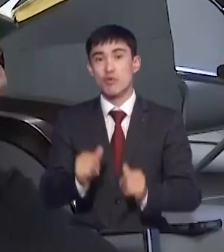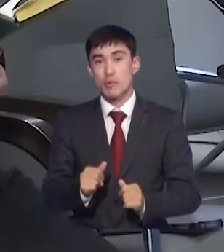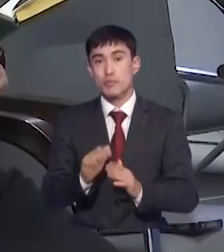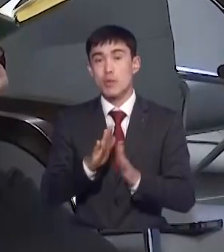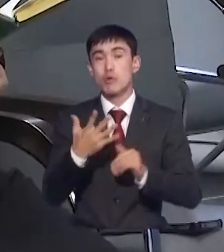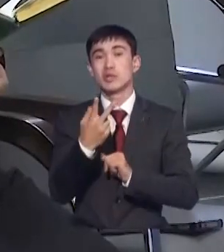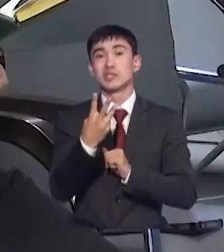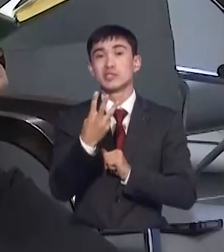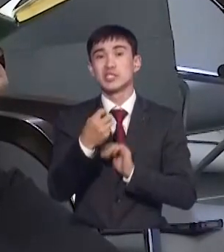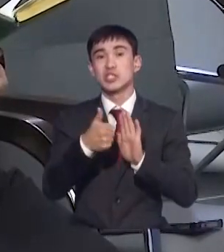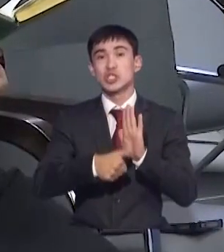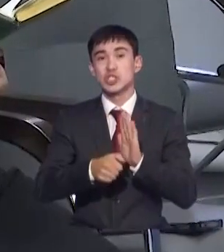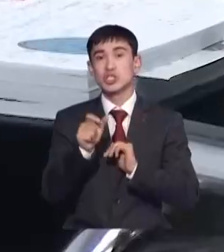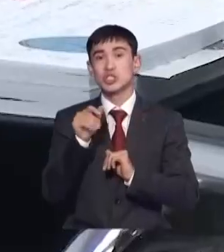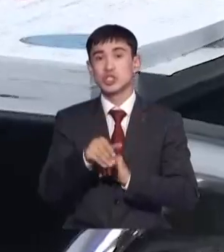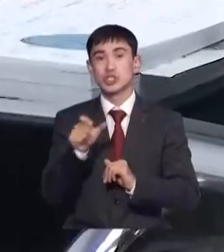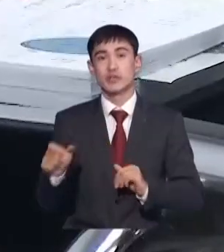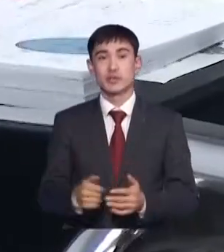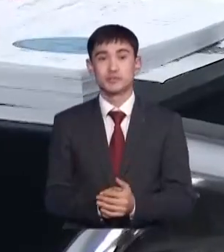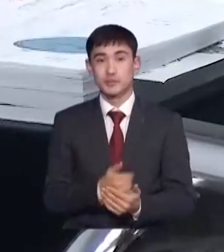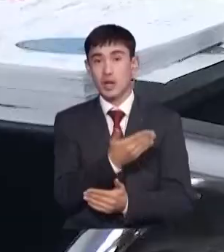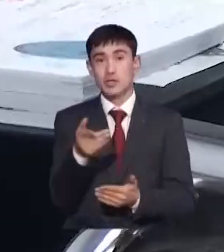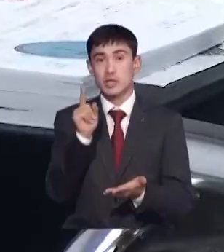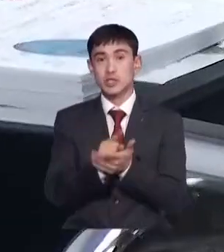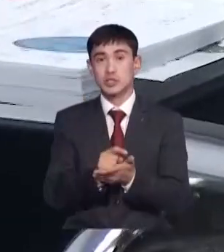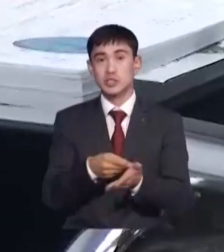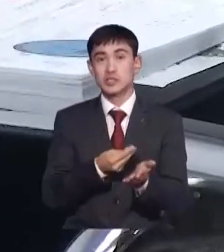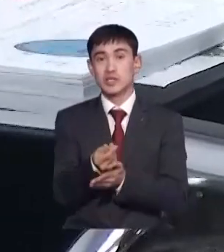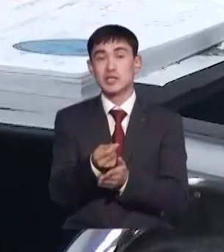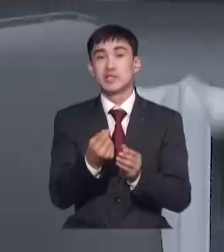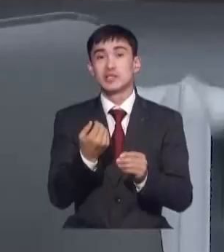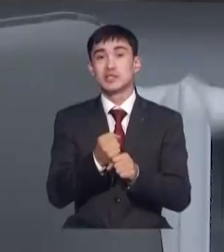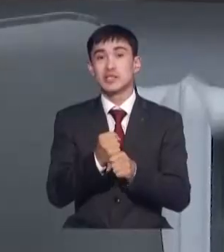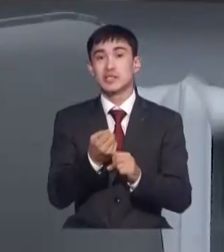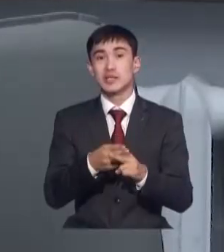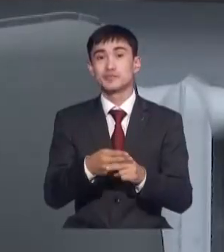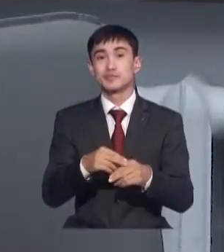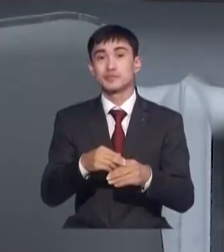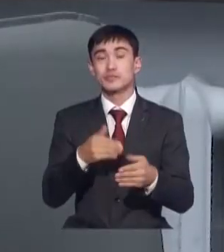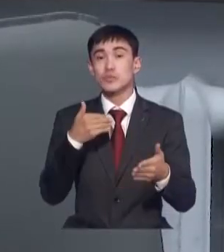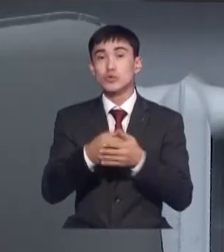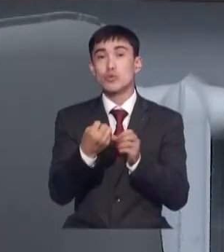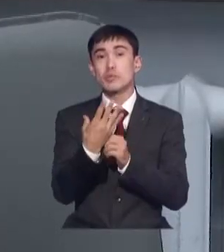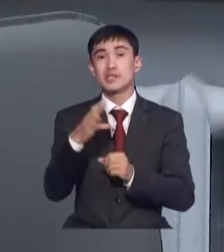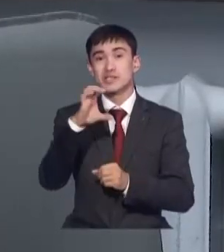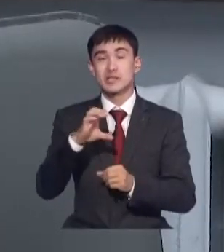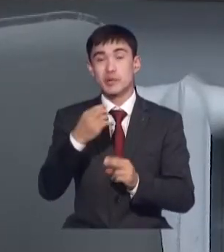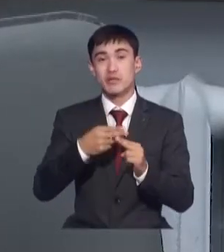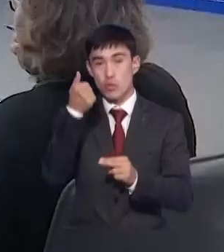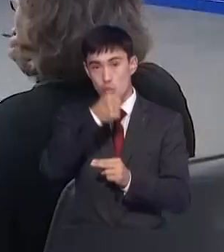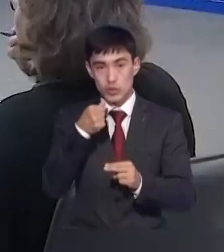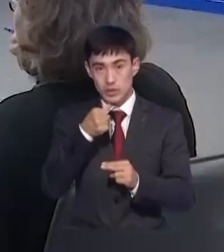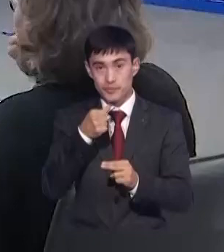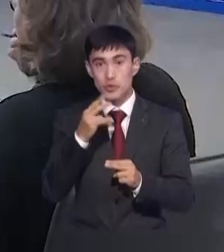270 формам более 360 тысяч человек. Они должны были сделать это это не позднее 15 сентября текущего